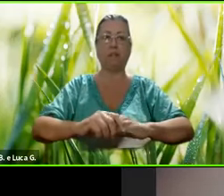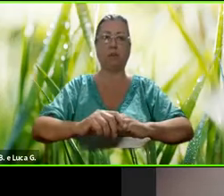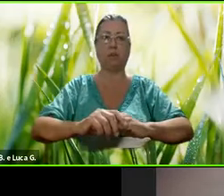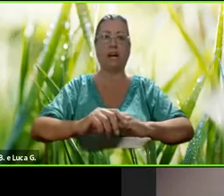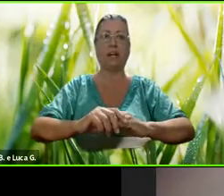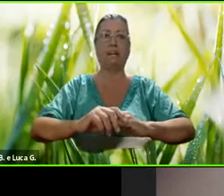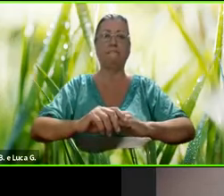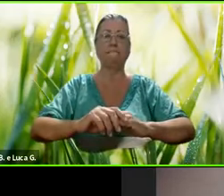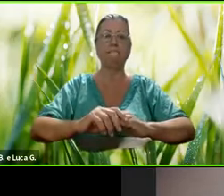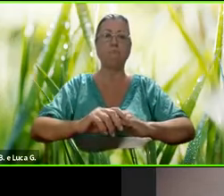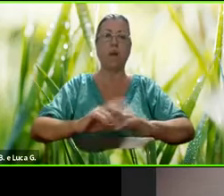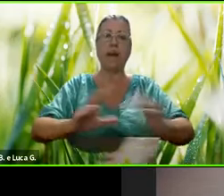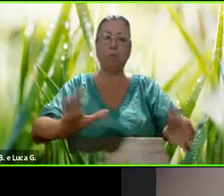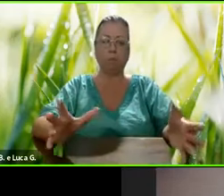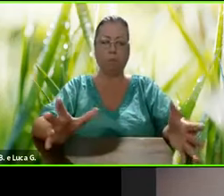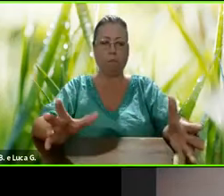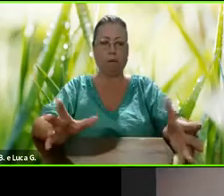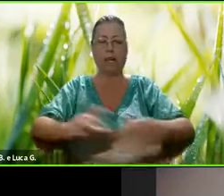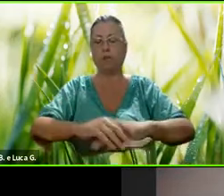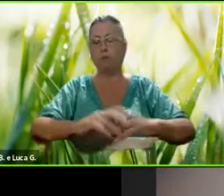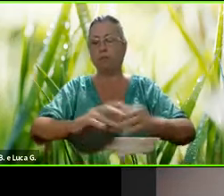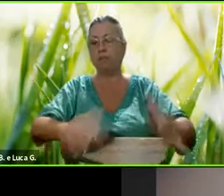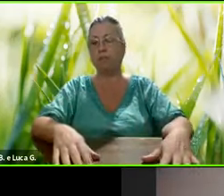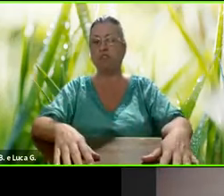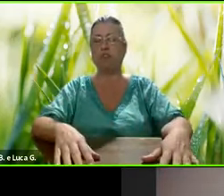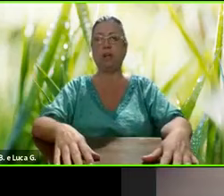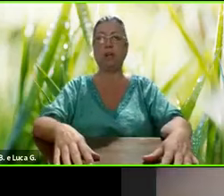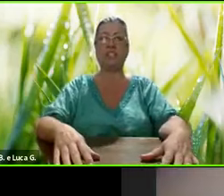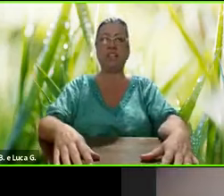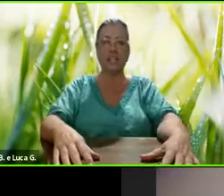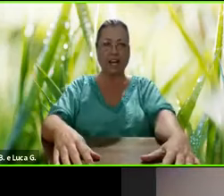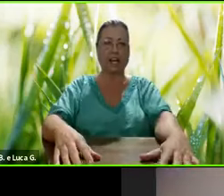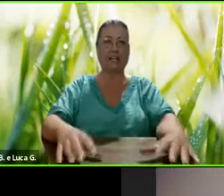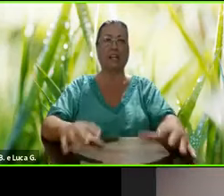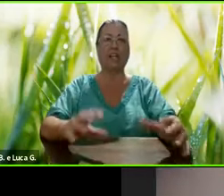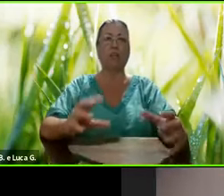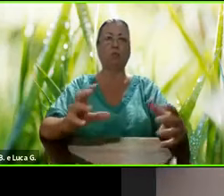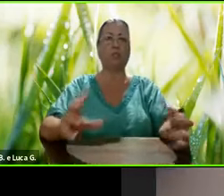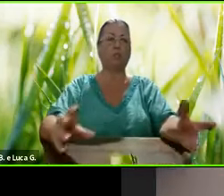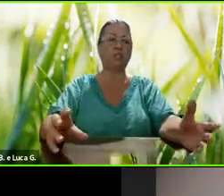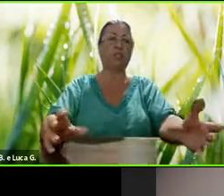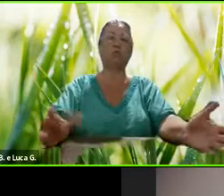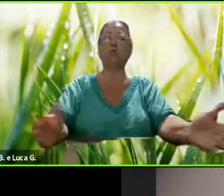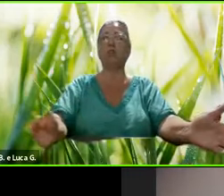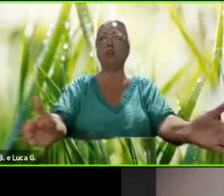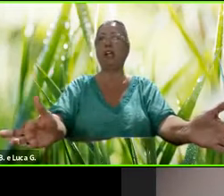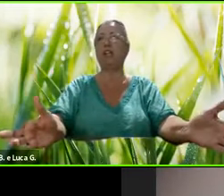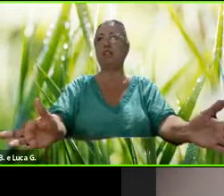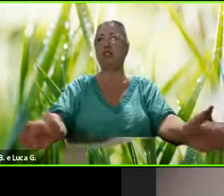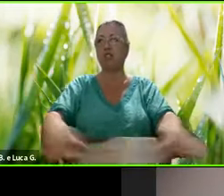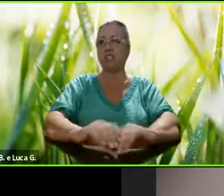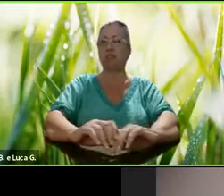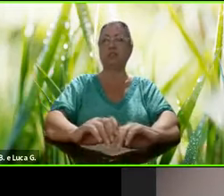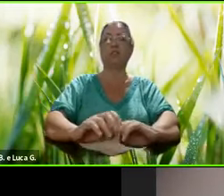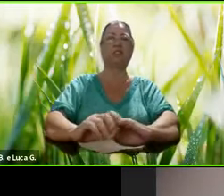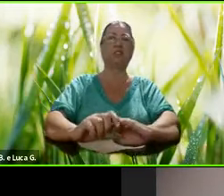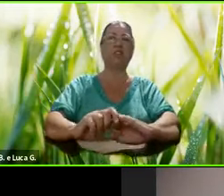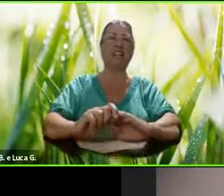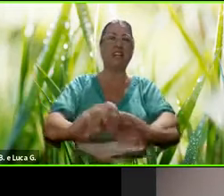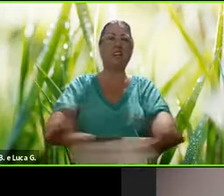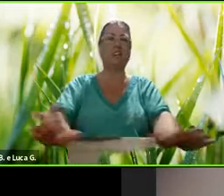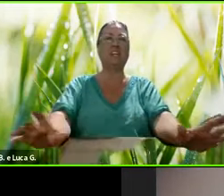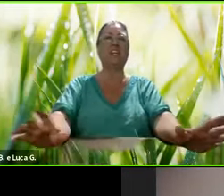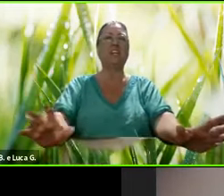ragionamenti particolari. Era un po' complicato, era un po' difficile estrincare tutta questa. Io non sono elettricista,